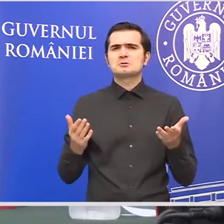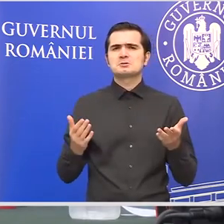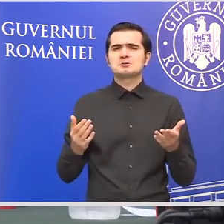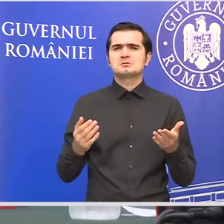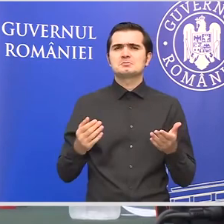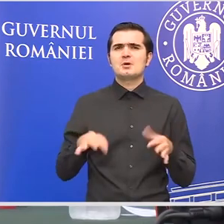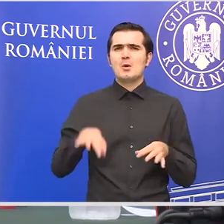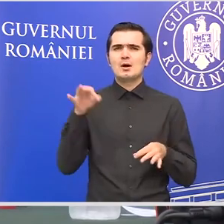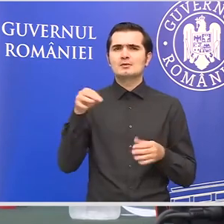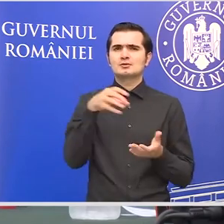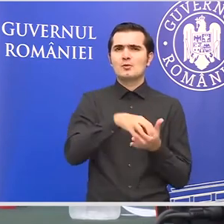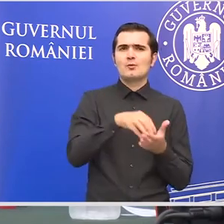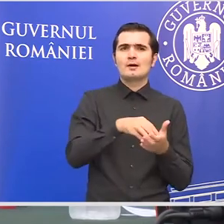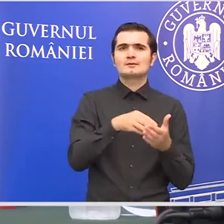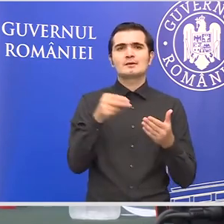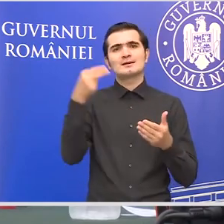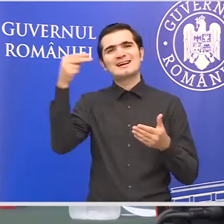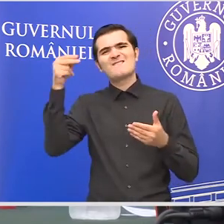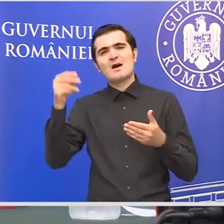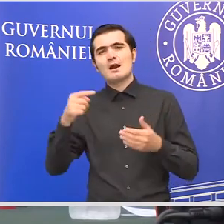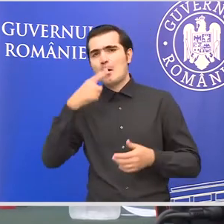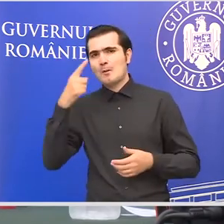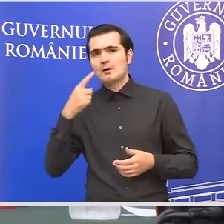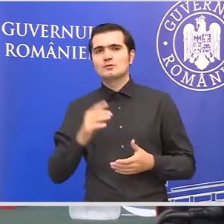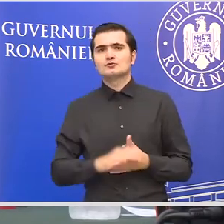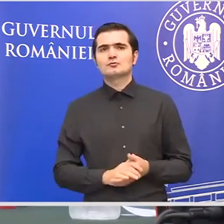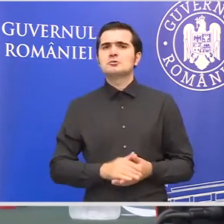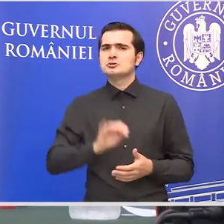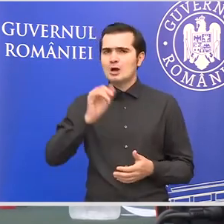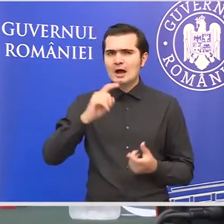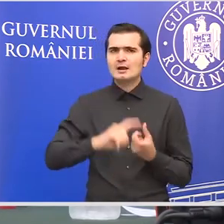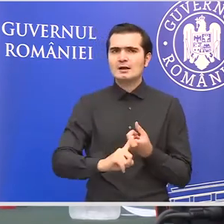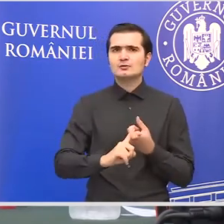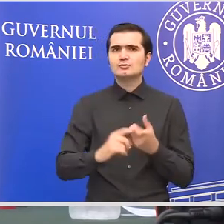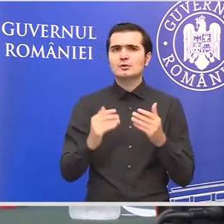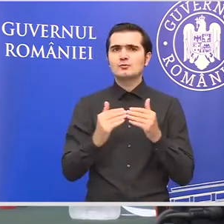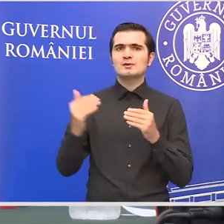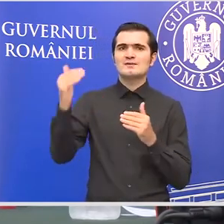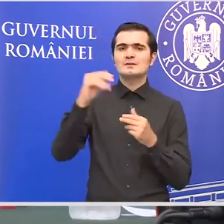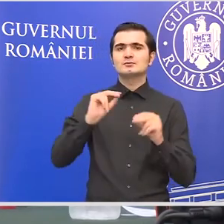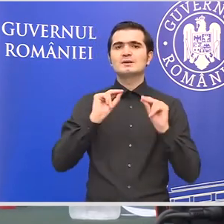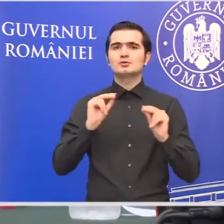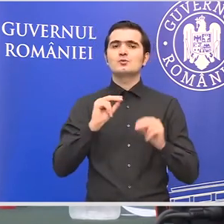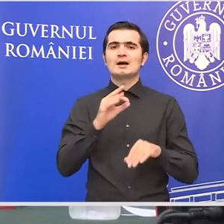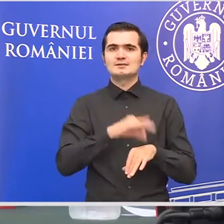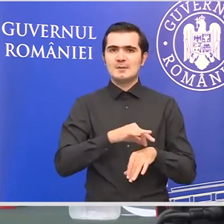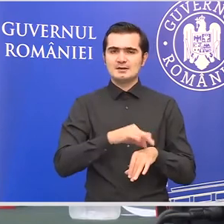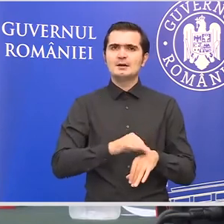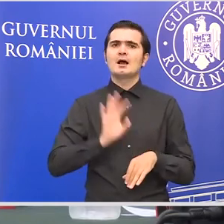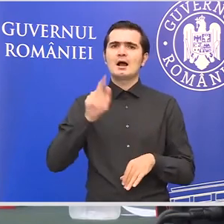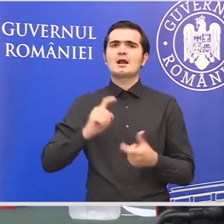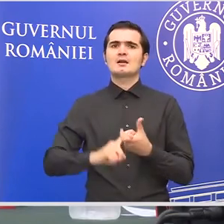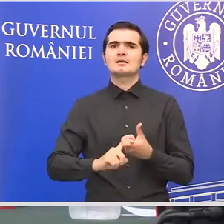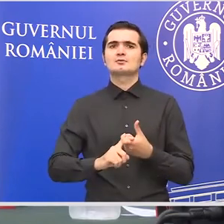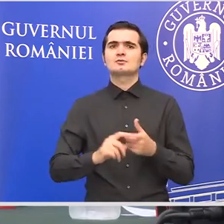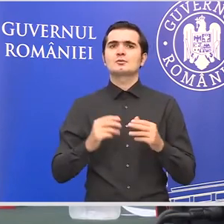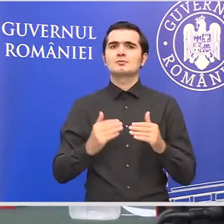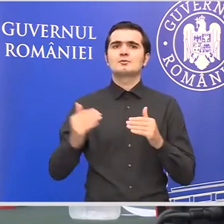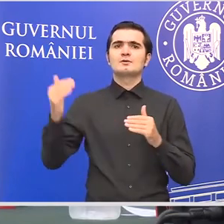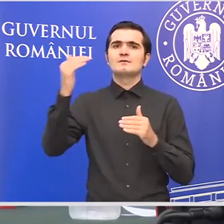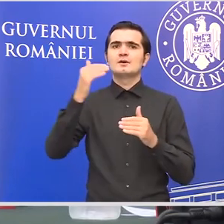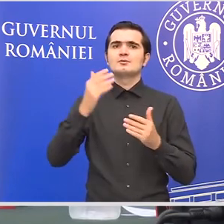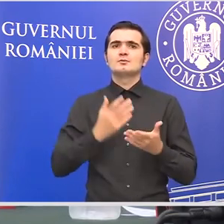să locuiască în afara orașului, ține de nivelul de educație medicală al persoanelor respective, de nivelul de preocupare